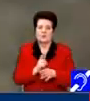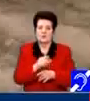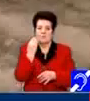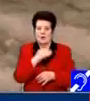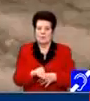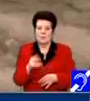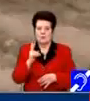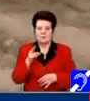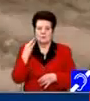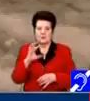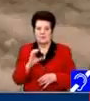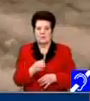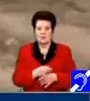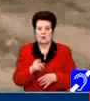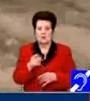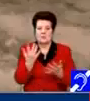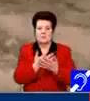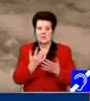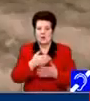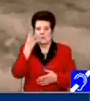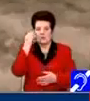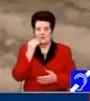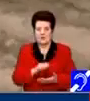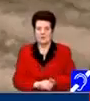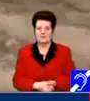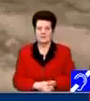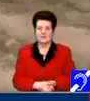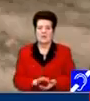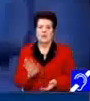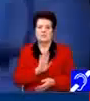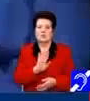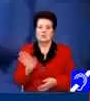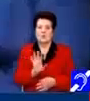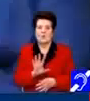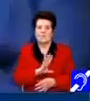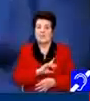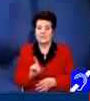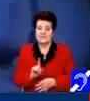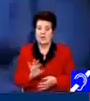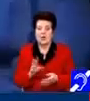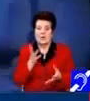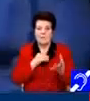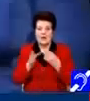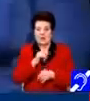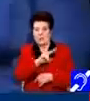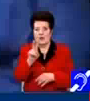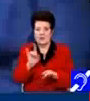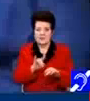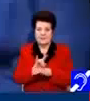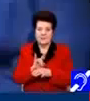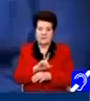din cinematografia moldovenească. Să nu fiți manipulați de nimeni, de nimeni